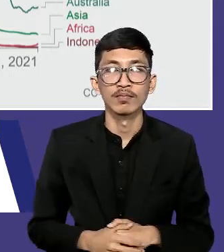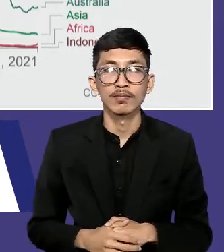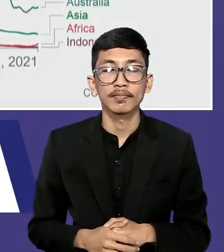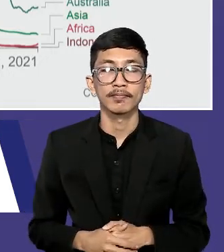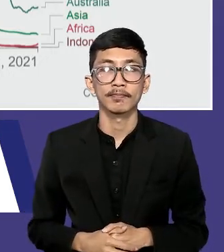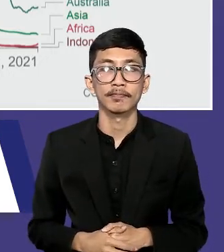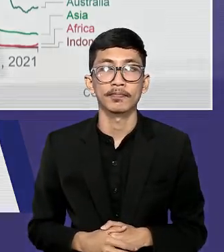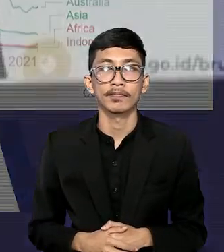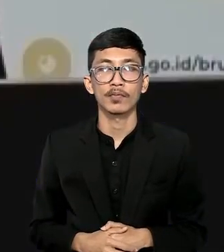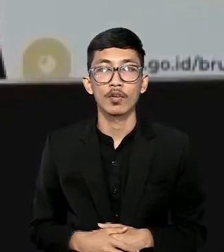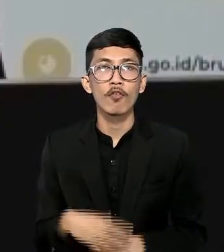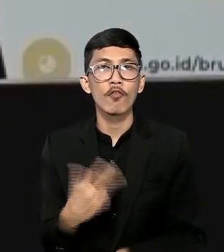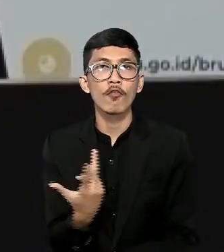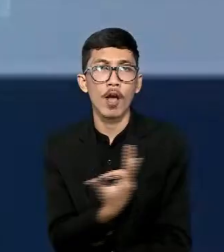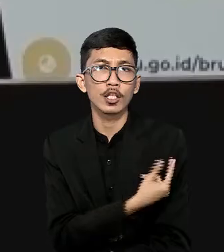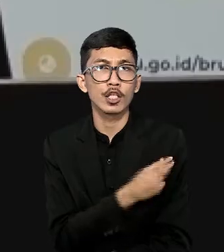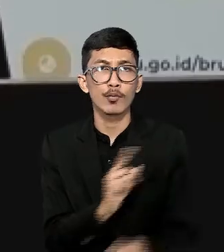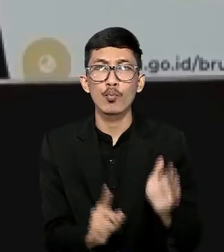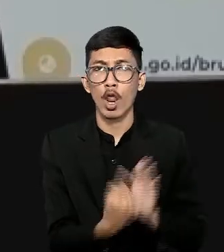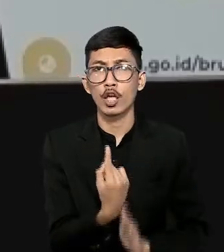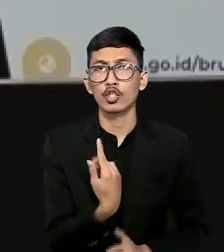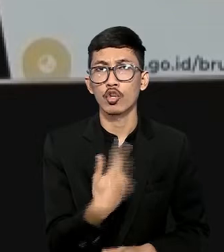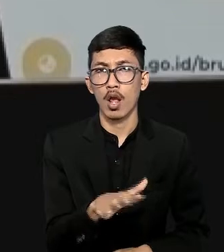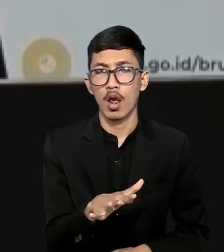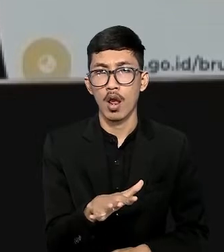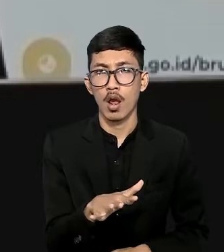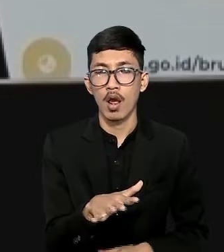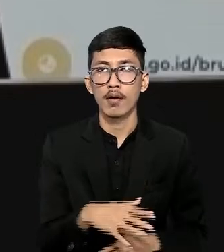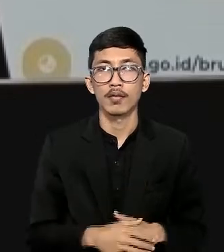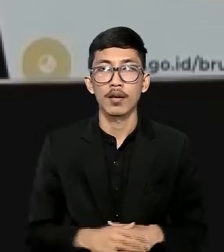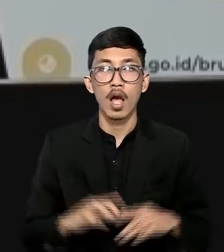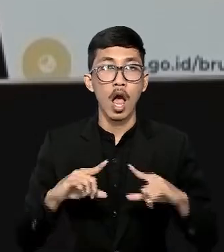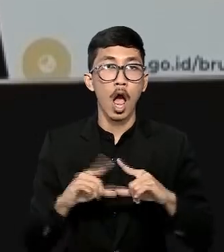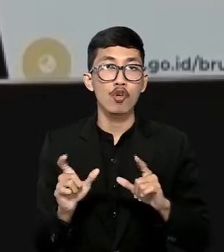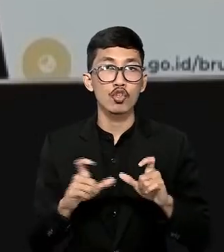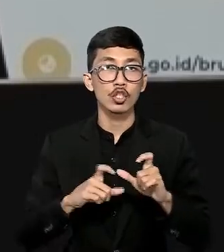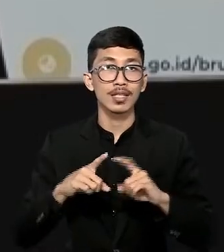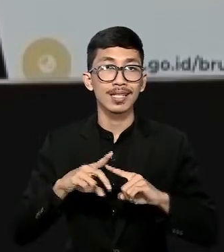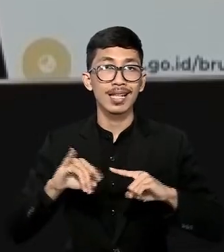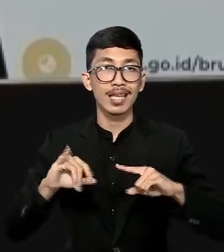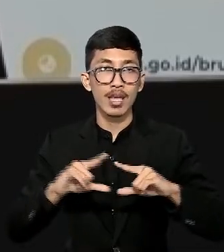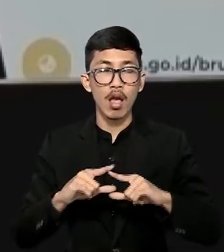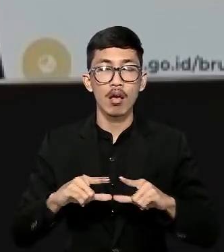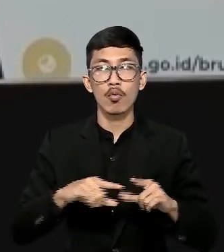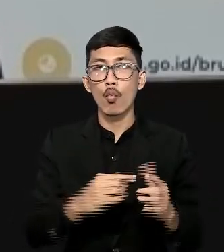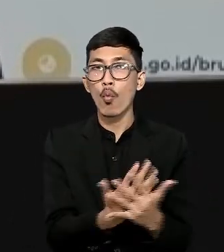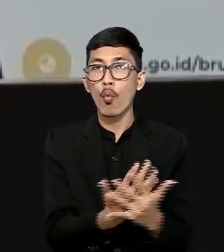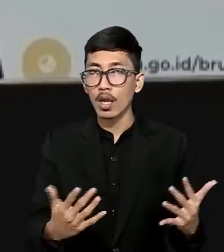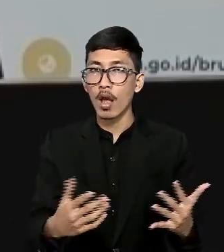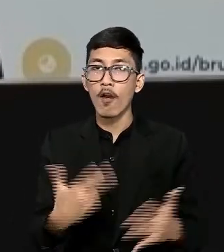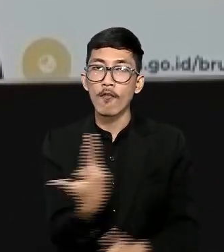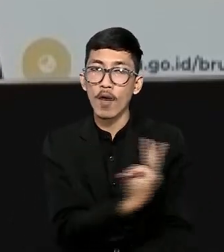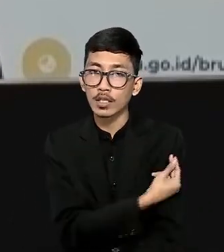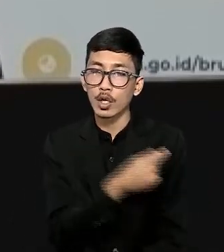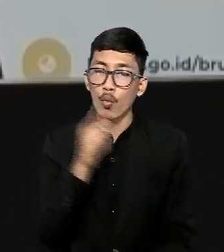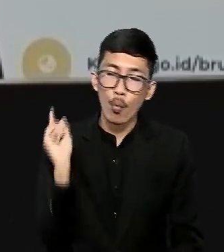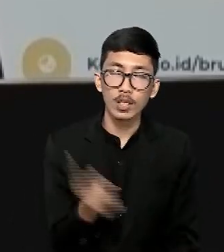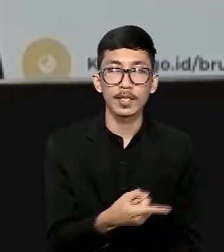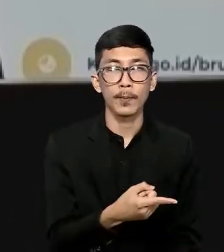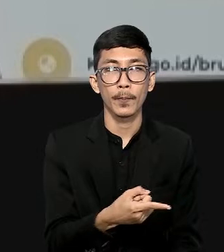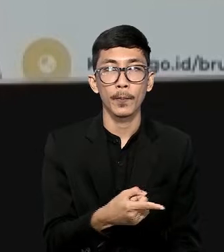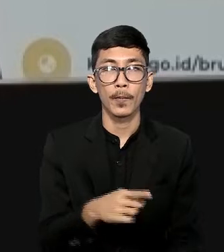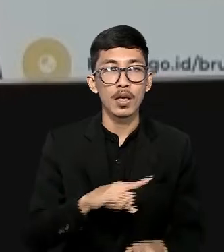22022 Jadi Australia negara pertama di Eropa yang mewajibkan vaksin dan juga penerapan sistem sertifikat